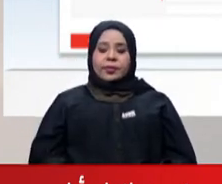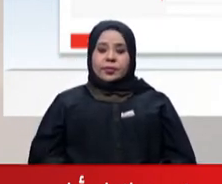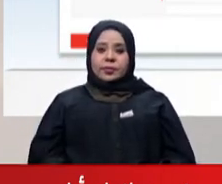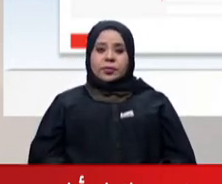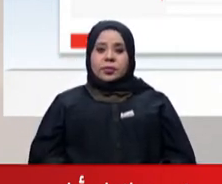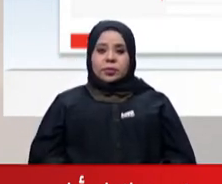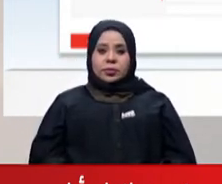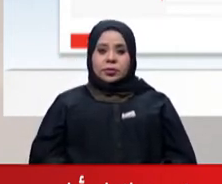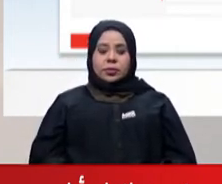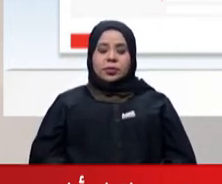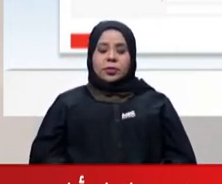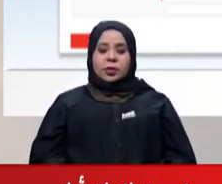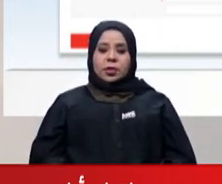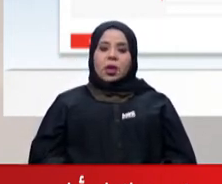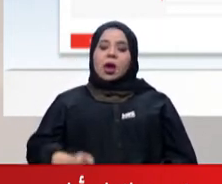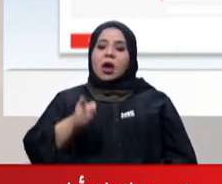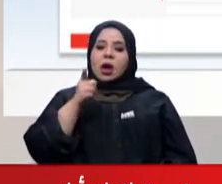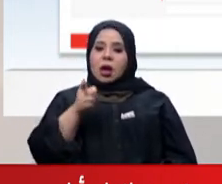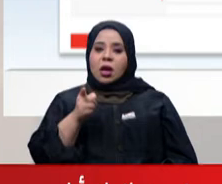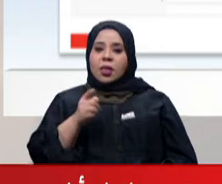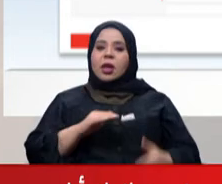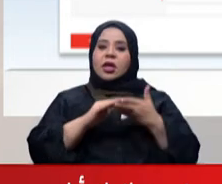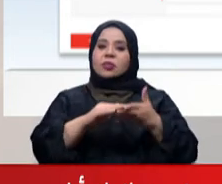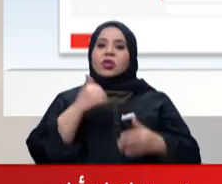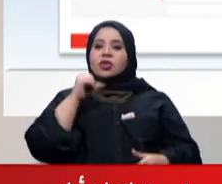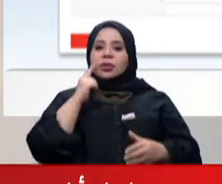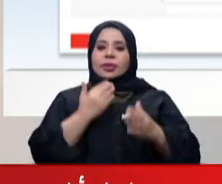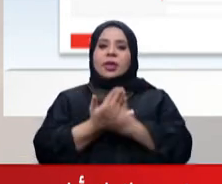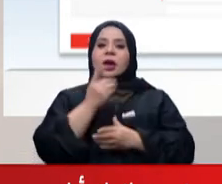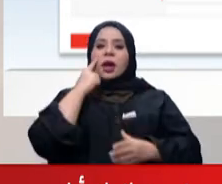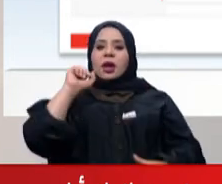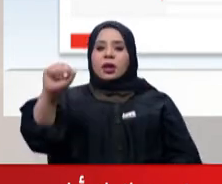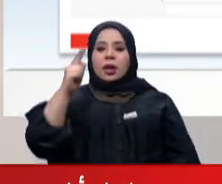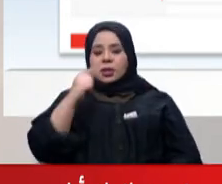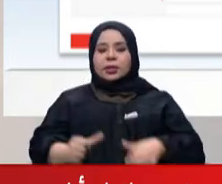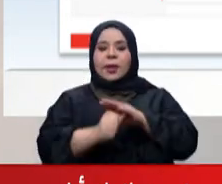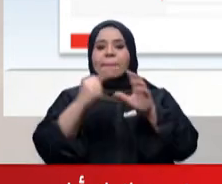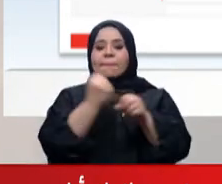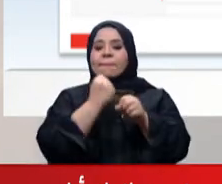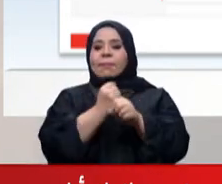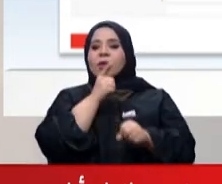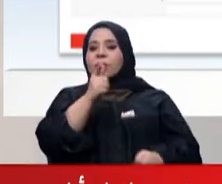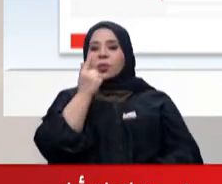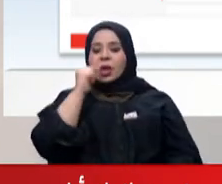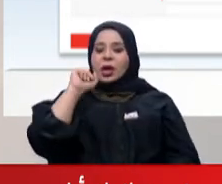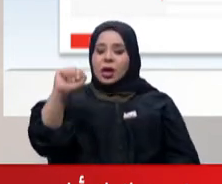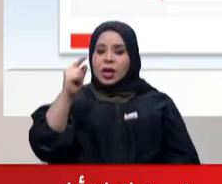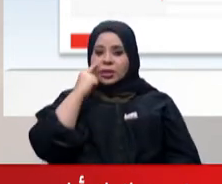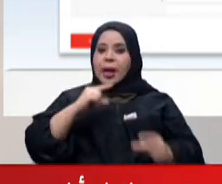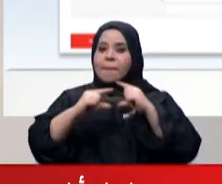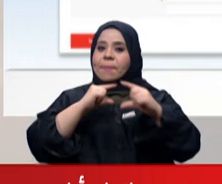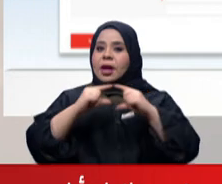www.sio.gov.ph. الخدمة هذه الجديدة تتيح لأصحاب العمل تسجيل رمز الحساب الدولي